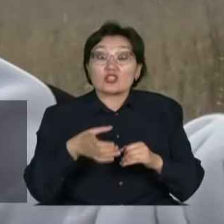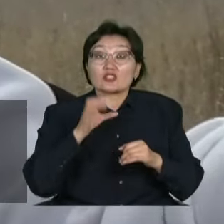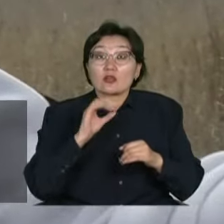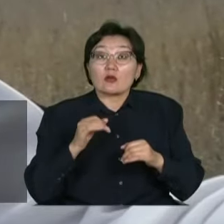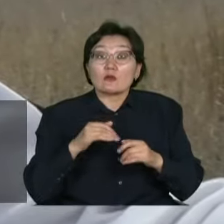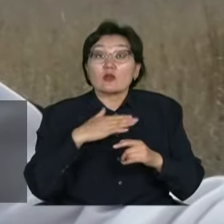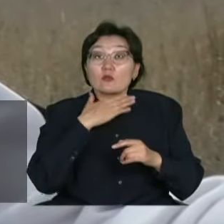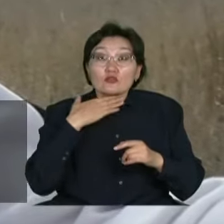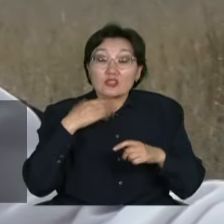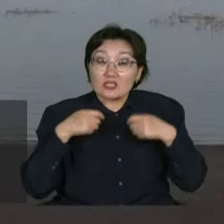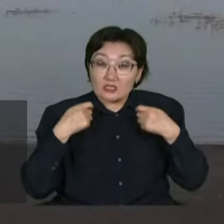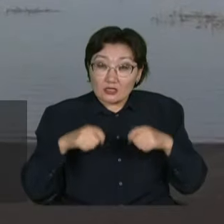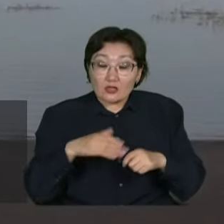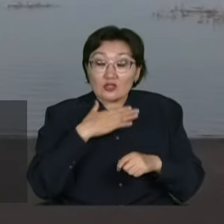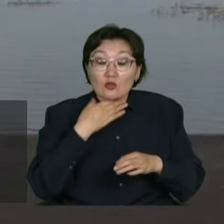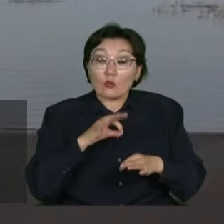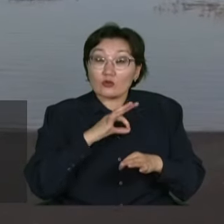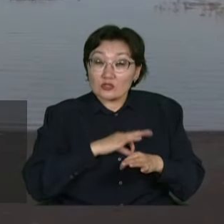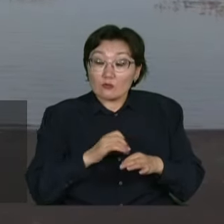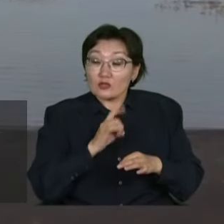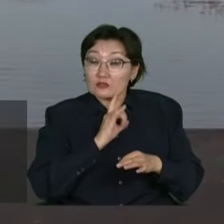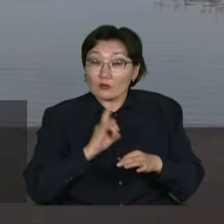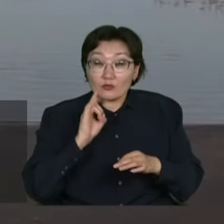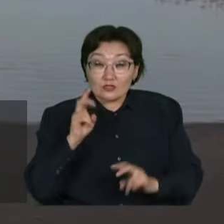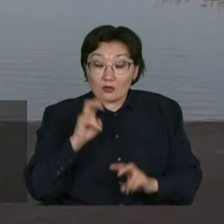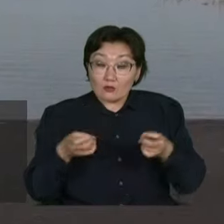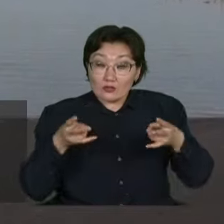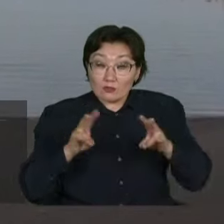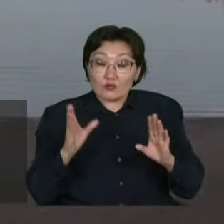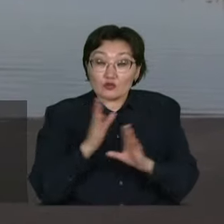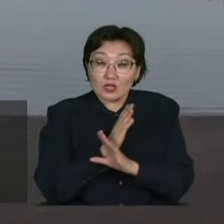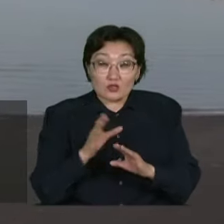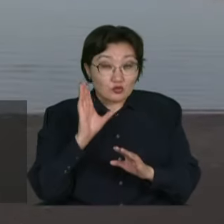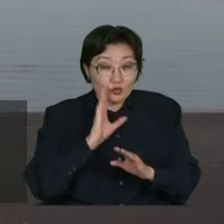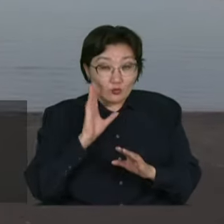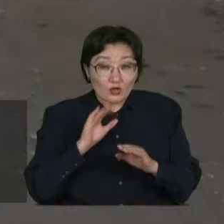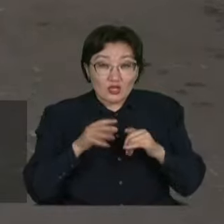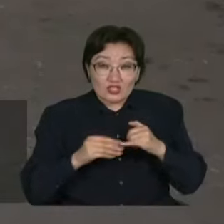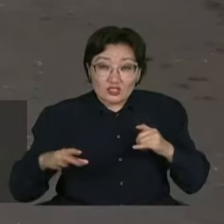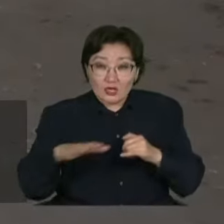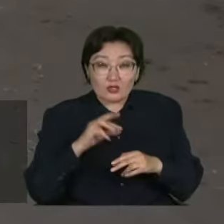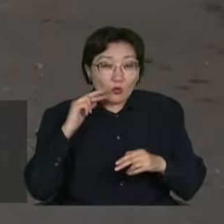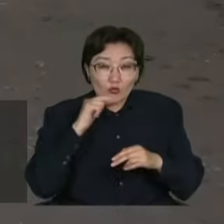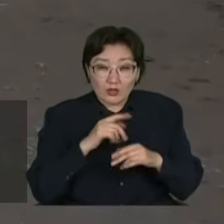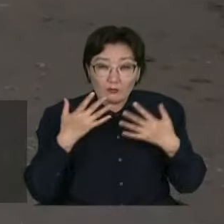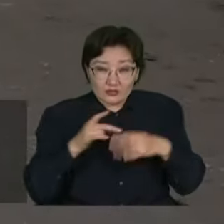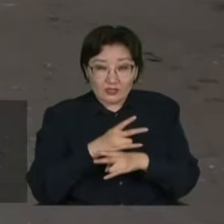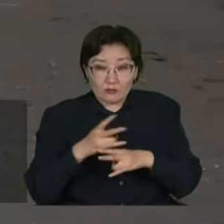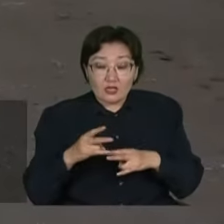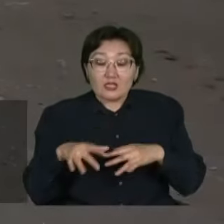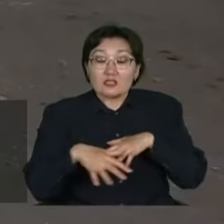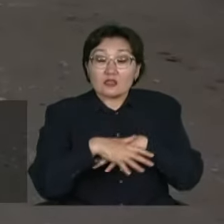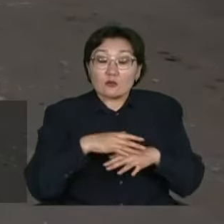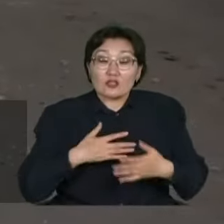жейміз, сатады деген сөз. Айжан Оразалинова өндіріс қалдығы ауаны да, суды да, жерді де улап біткенін айтады. Халықтың